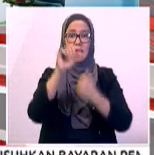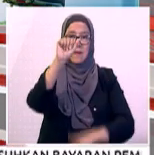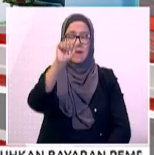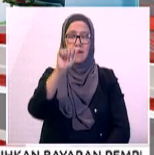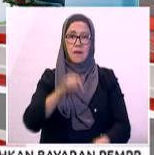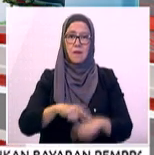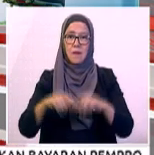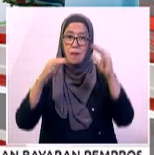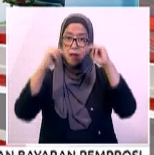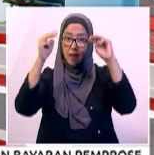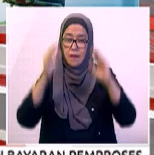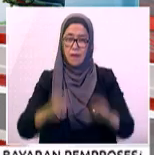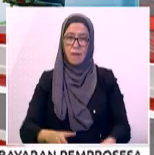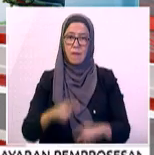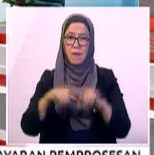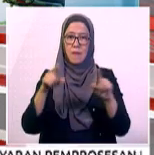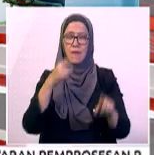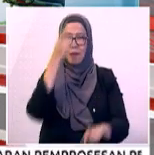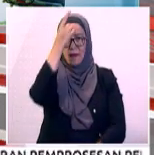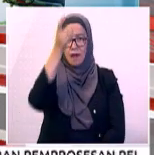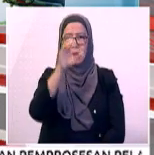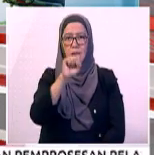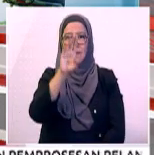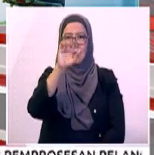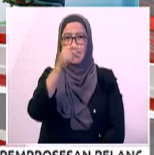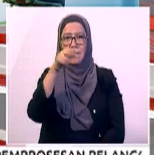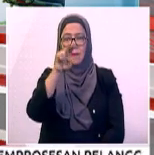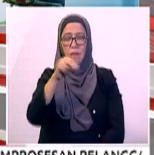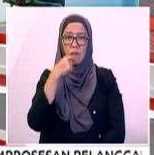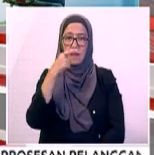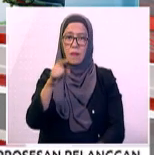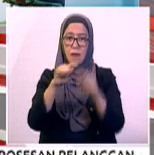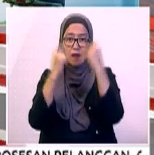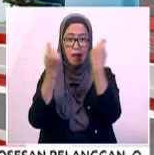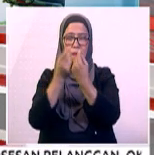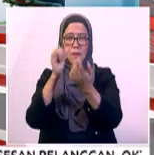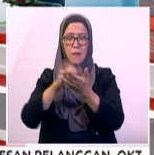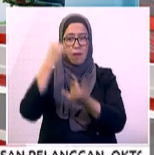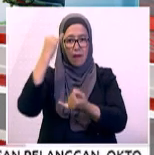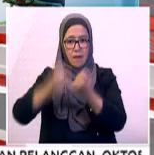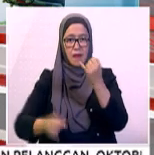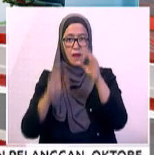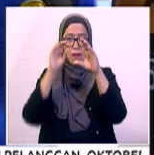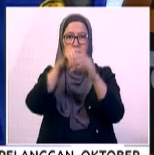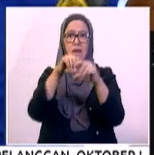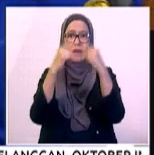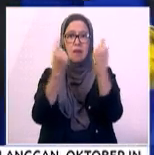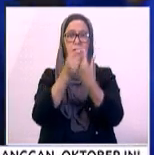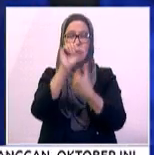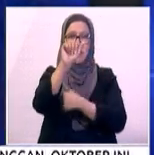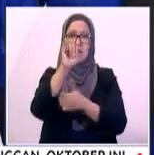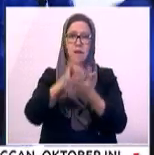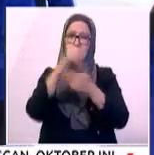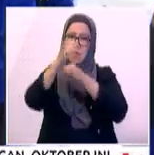terakhir bola sepak lelaki diletakkan dalam kategori itu adalah pada 2011.